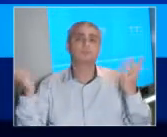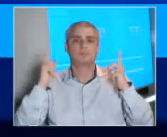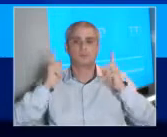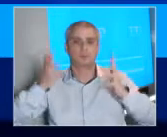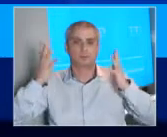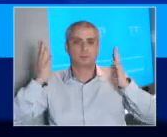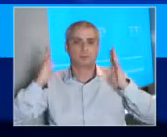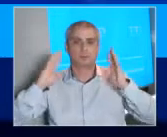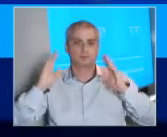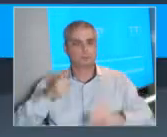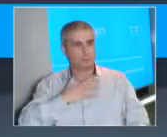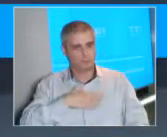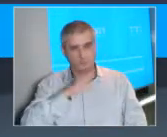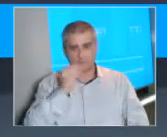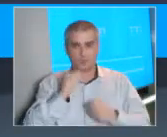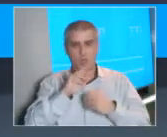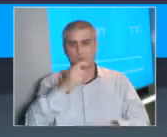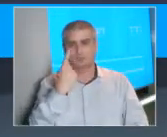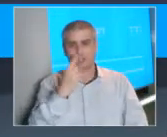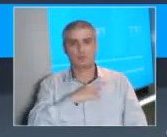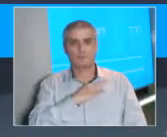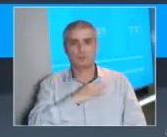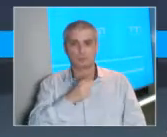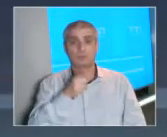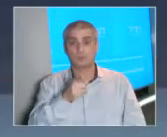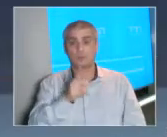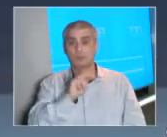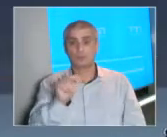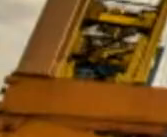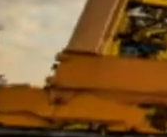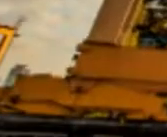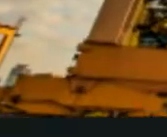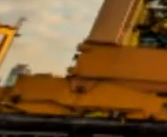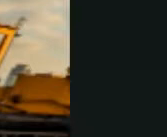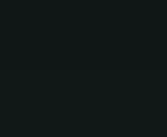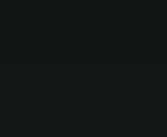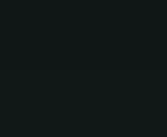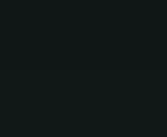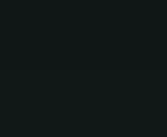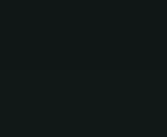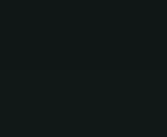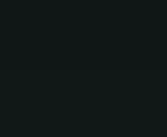צריך בהפתעות כל הזמן. רוצים לגעת בעוד נושא אחד בריאותי, והוא הנושא הבא.